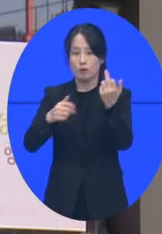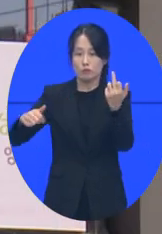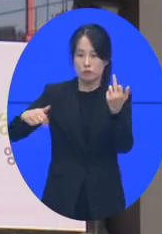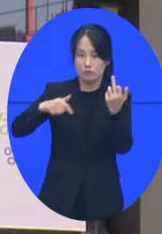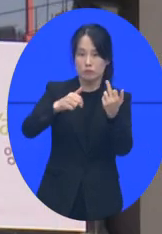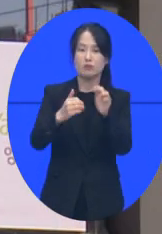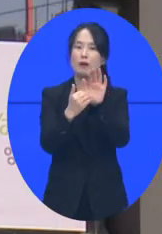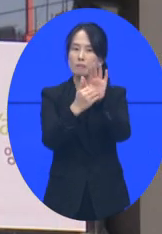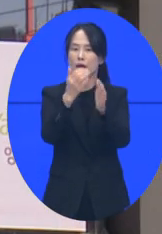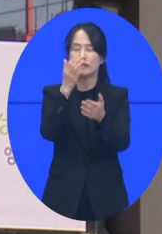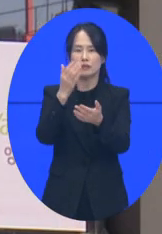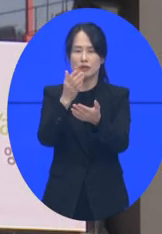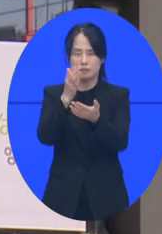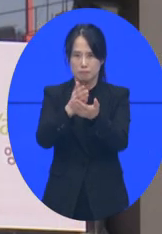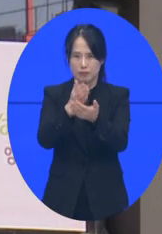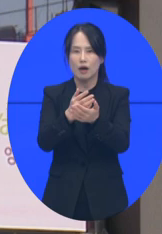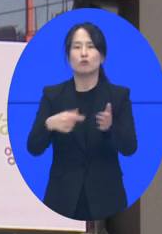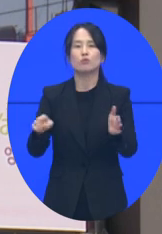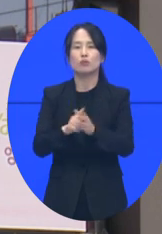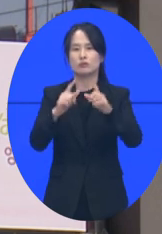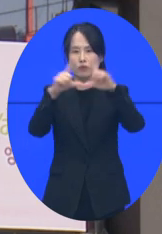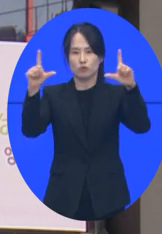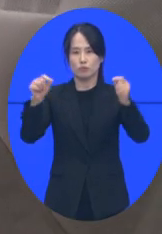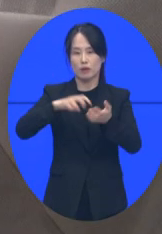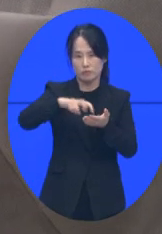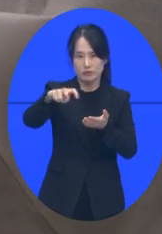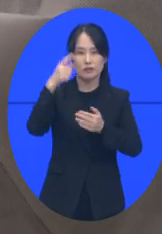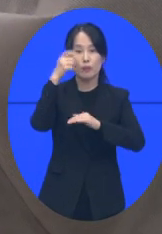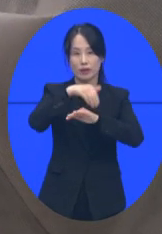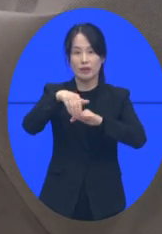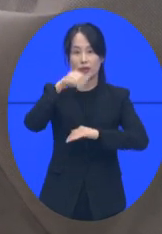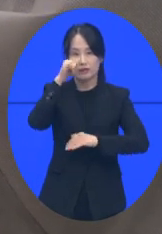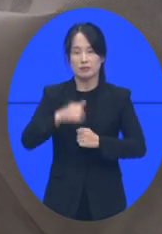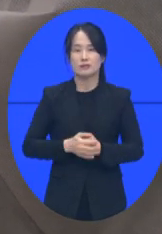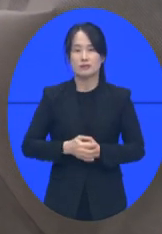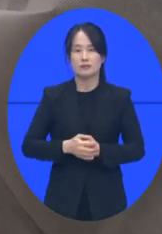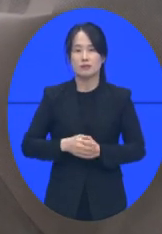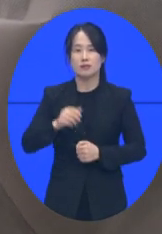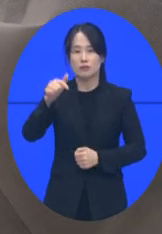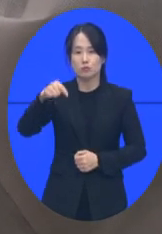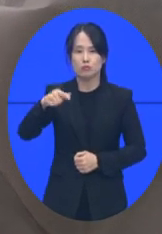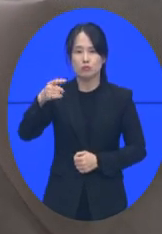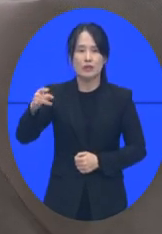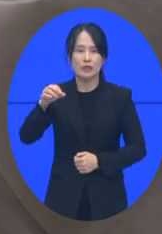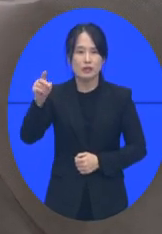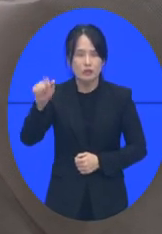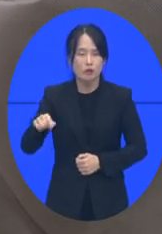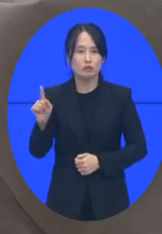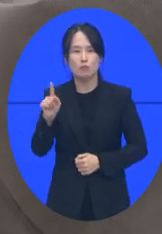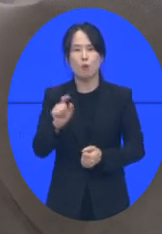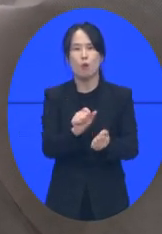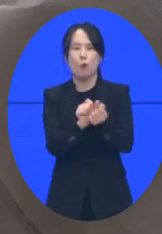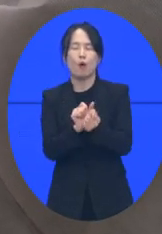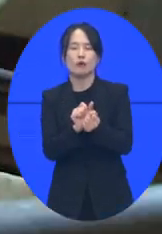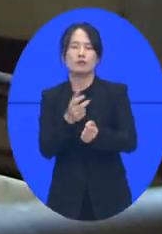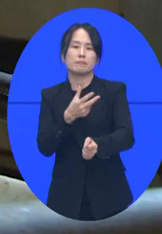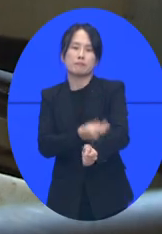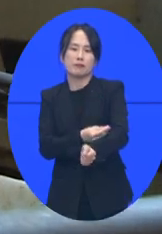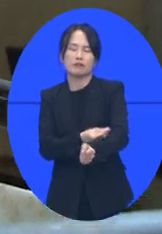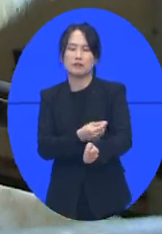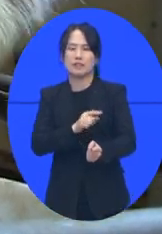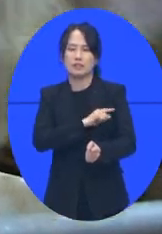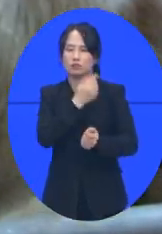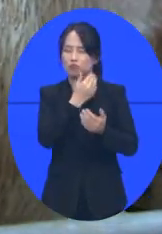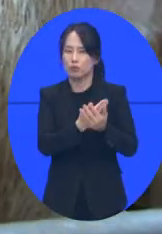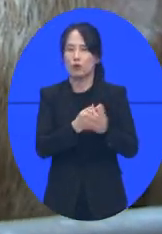현수막 문자 메시지 등으로 홍보할 예정입니다 아울러 구제역 예방은 철저한 백신 접종이 가장 중요한만큼